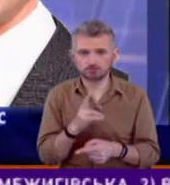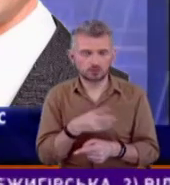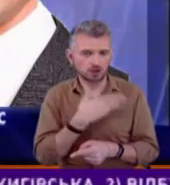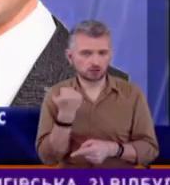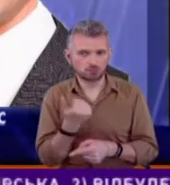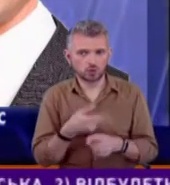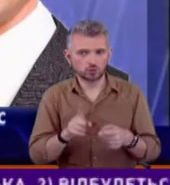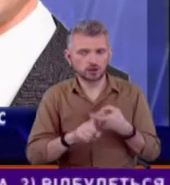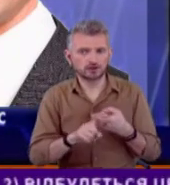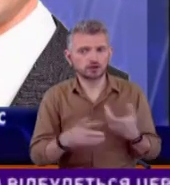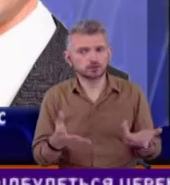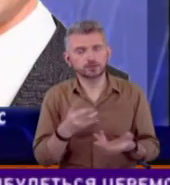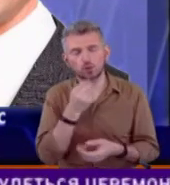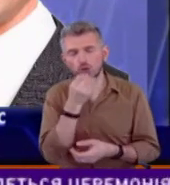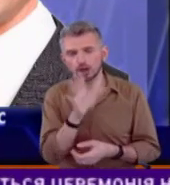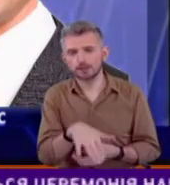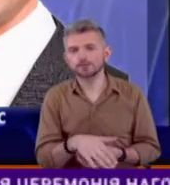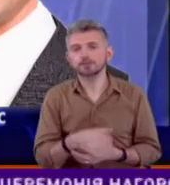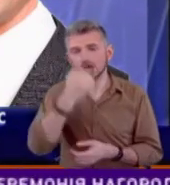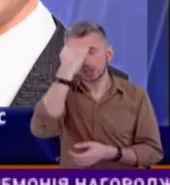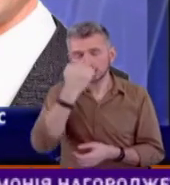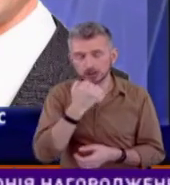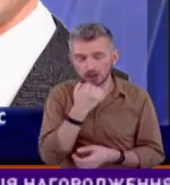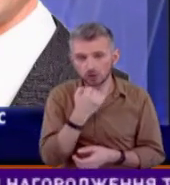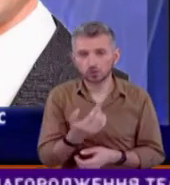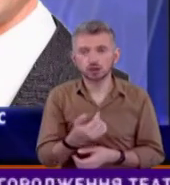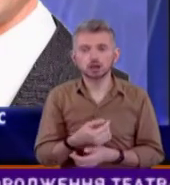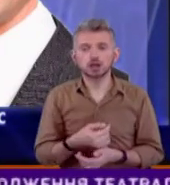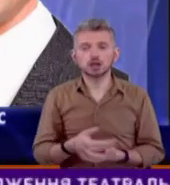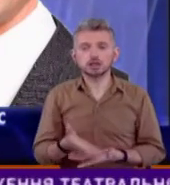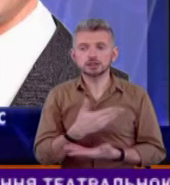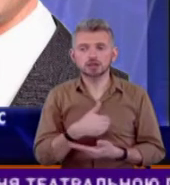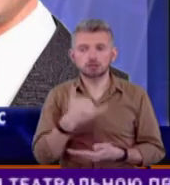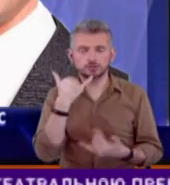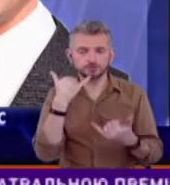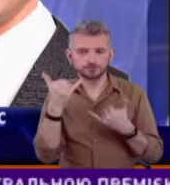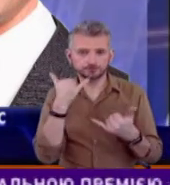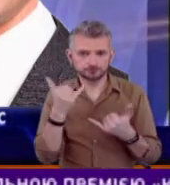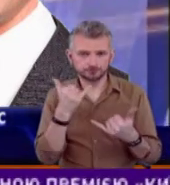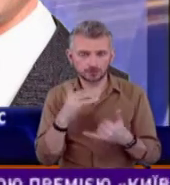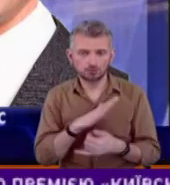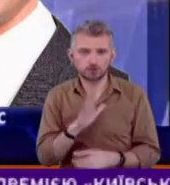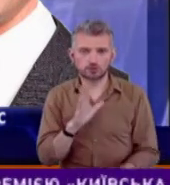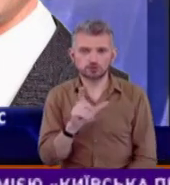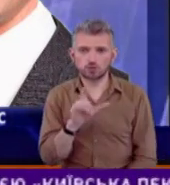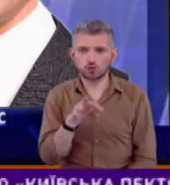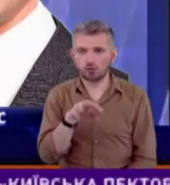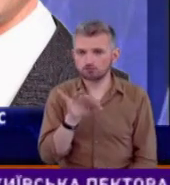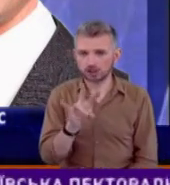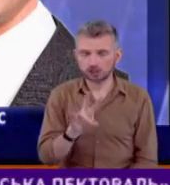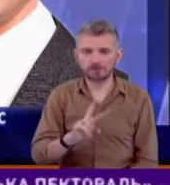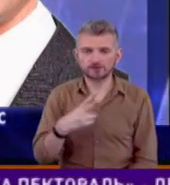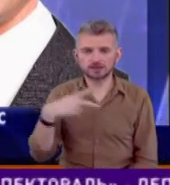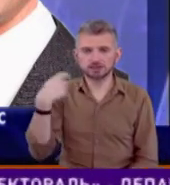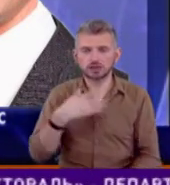немає? Ну, це залежить... Ну, окей. Все. Дякую, пане Володимире. Я нагадаю, що з нами якраз в цей момент був Володимир Хомин,